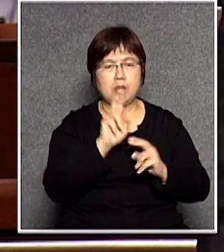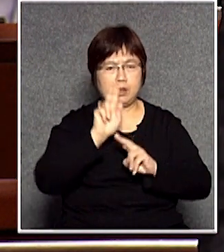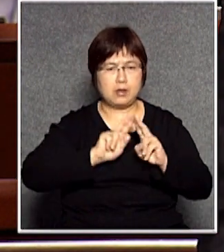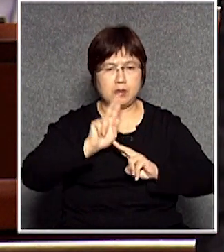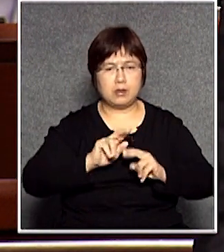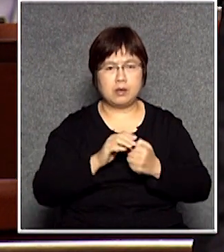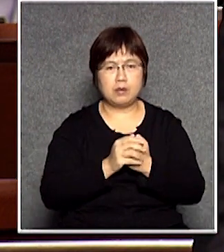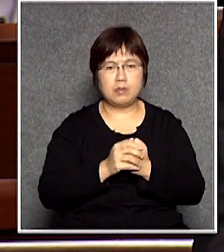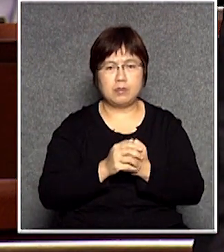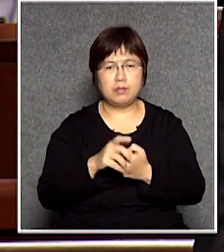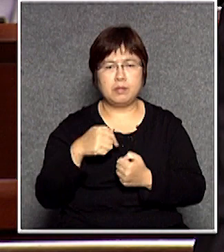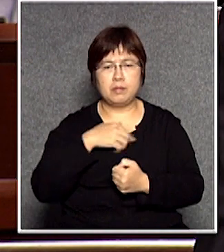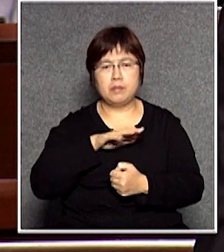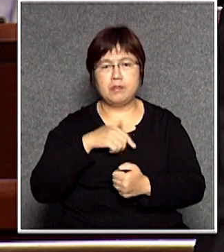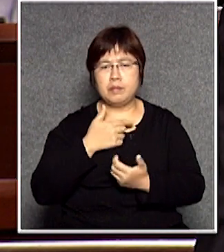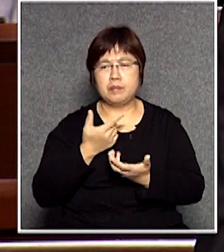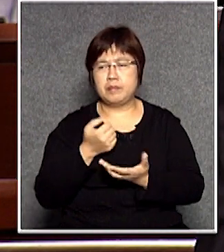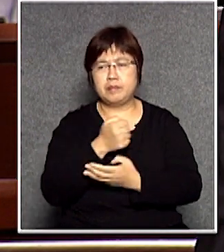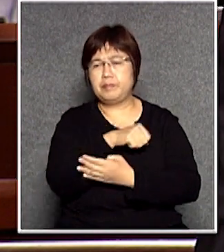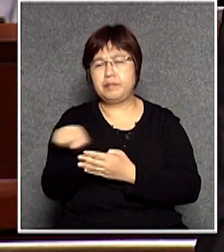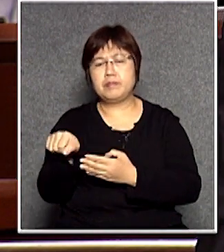這個就是我們最不能認同。